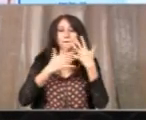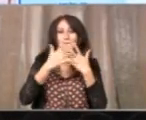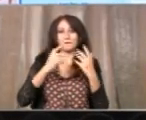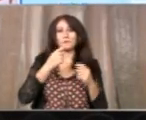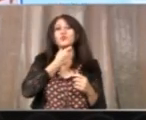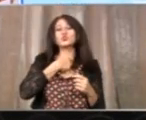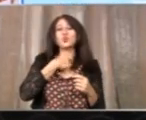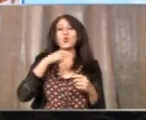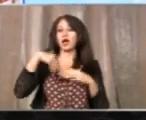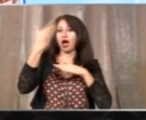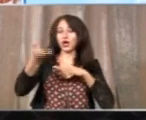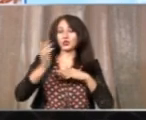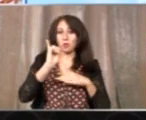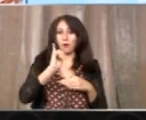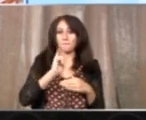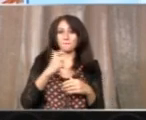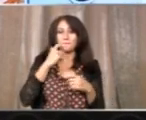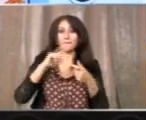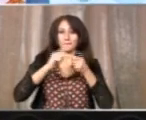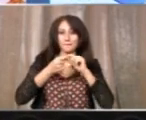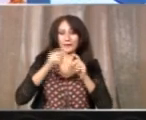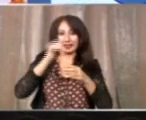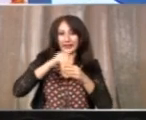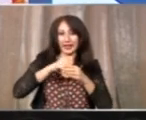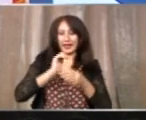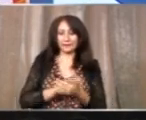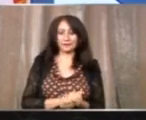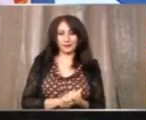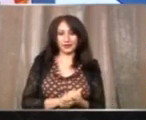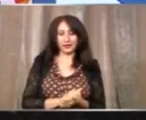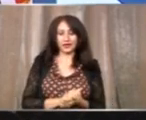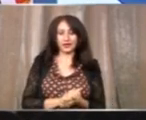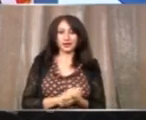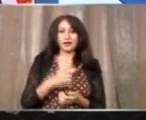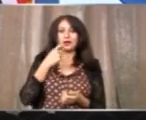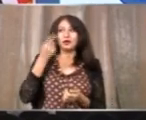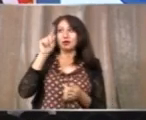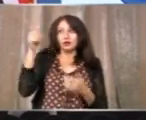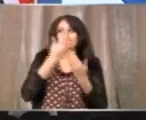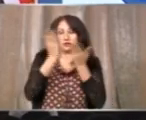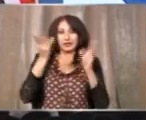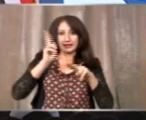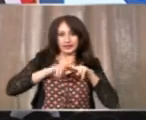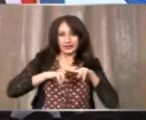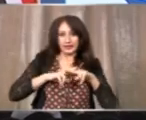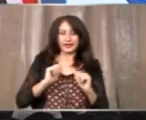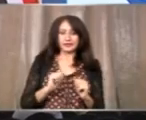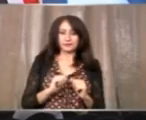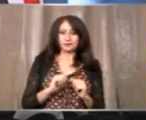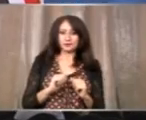صوتك هيوصل الهيئه الوطنيه وجاري اعداد ماده في المياه اخرى هتعرض في حينه تجهيزات